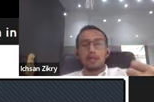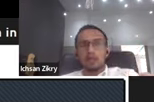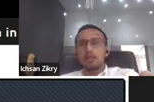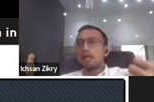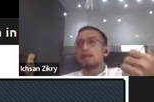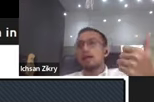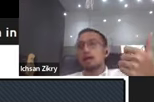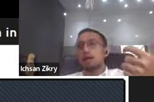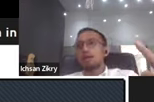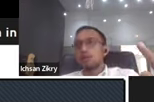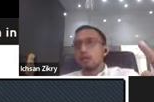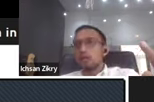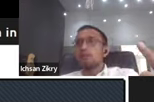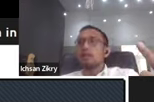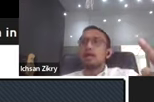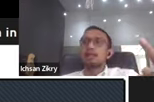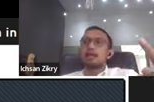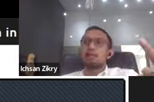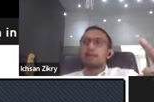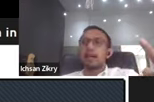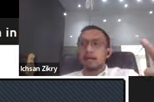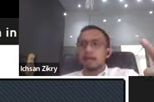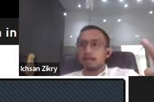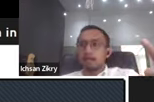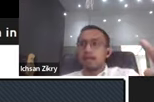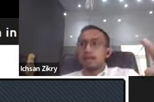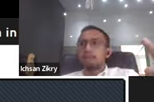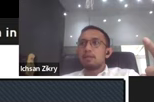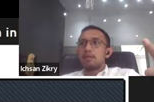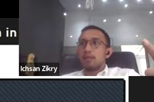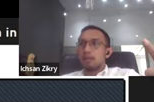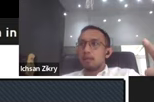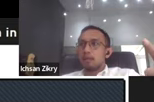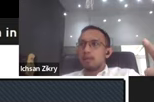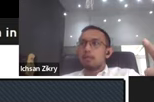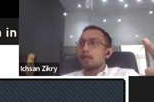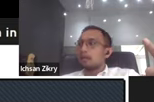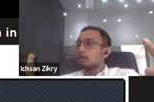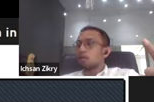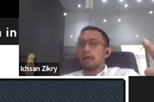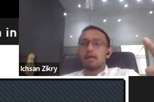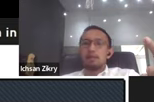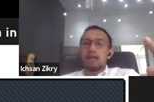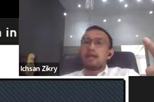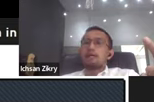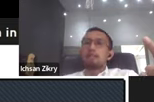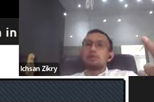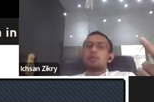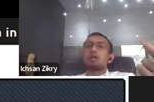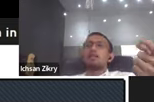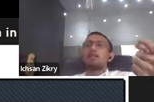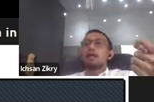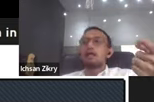dan memasuki ini dan jangka waktu itu menjadi hal yang sangat membedakan dalam penggunaan kewenangan